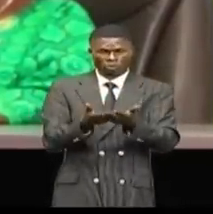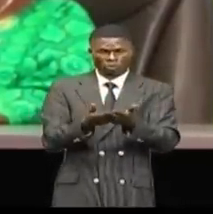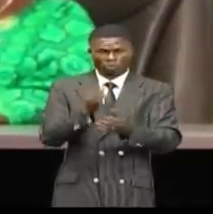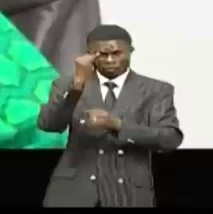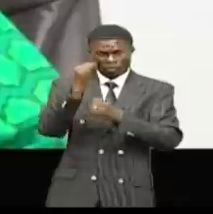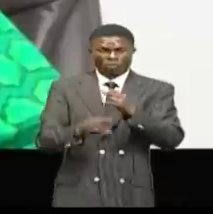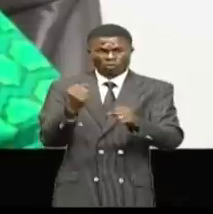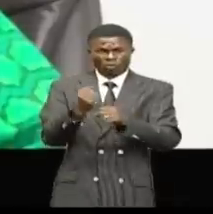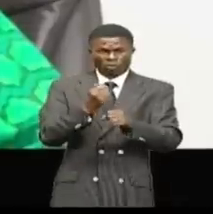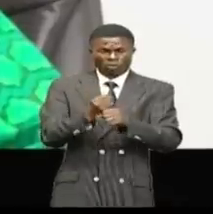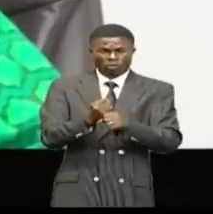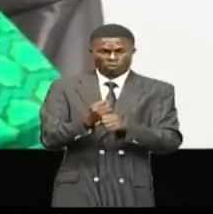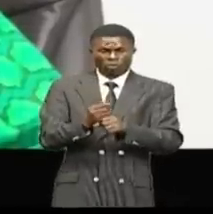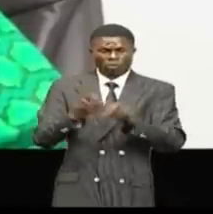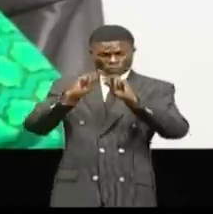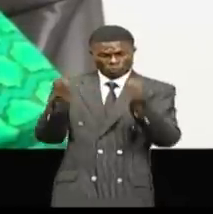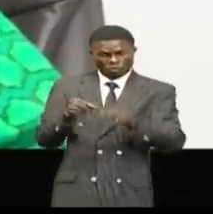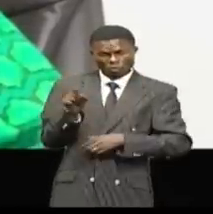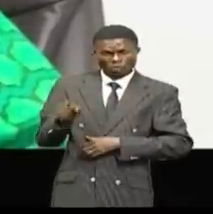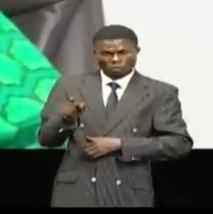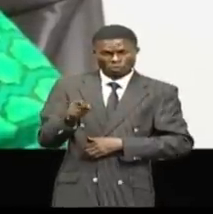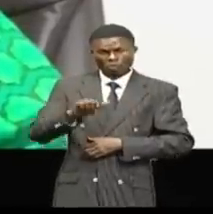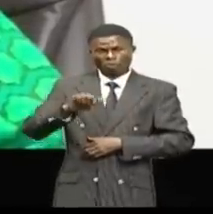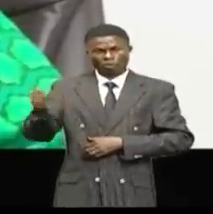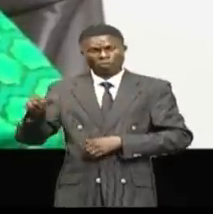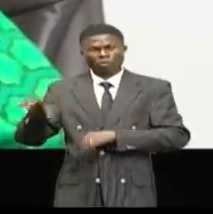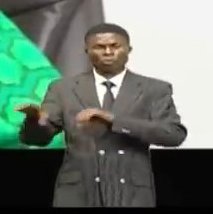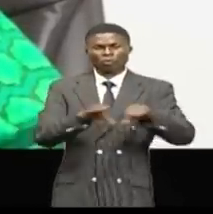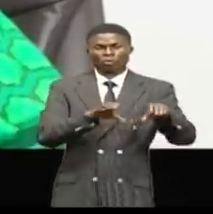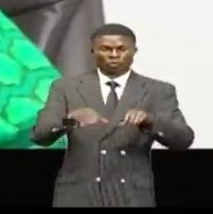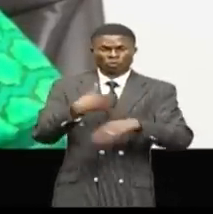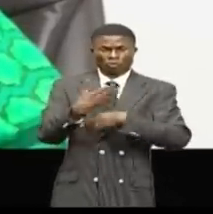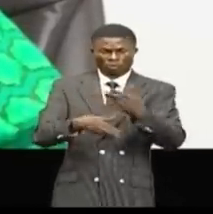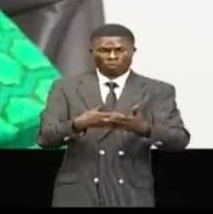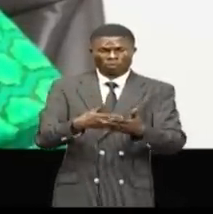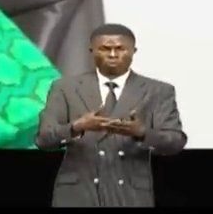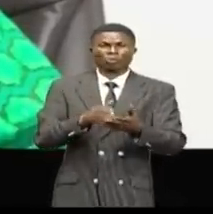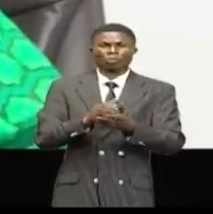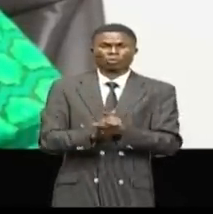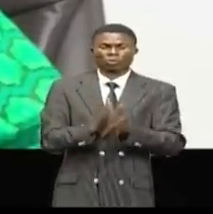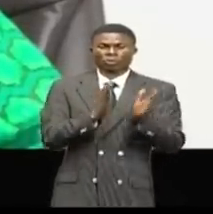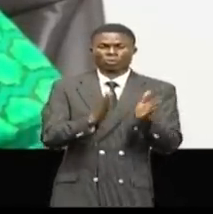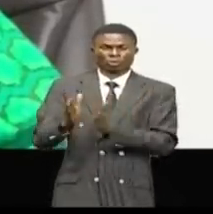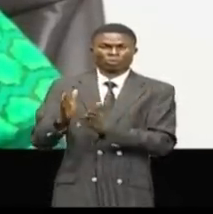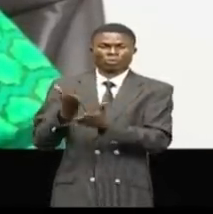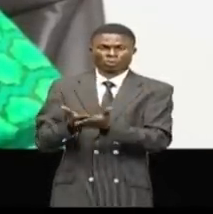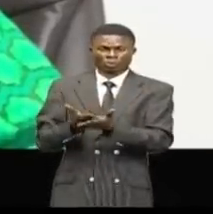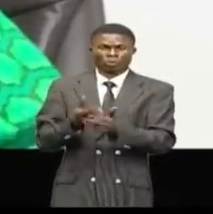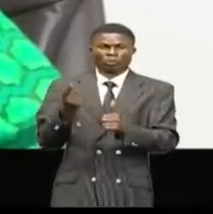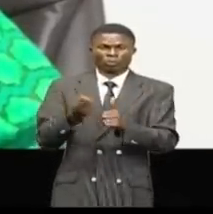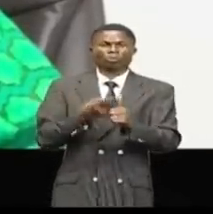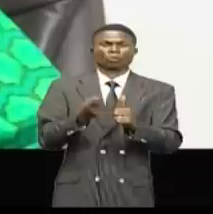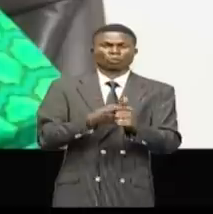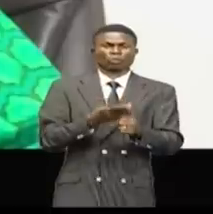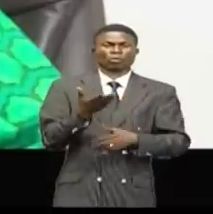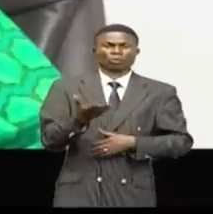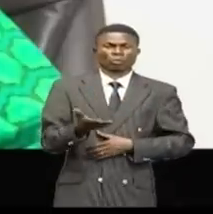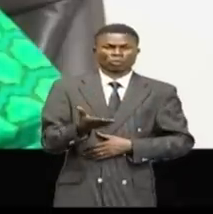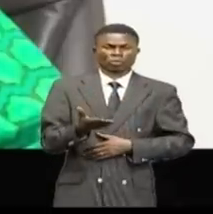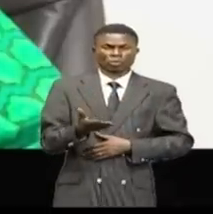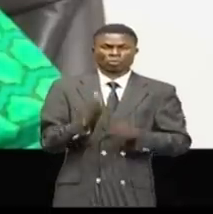des travaux de la dite commission, certaines actions à mener ont été préparées. Il s'agit notamment